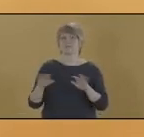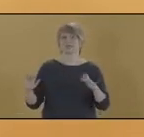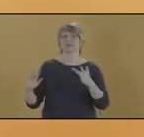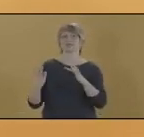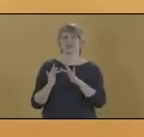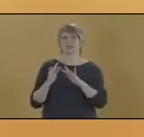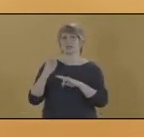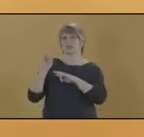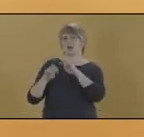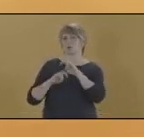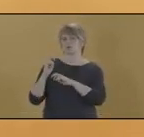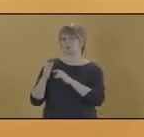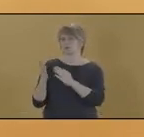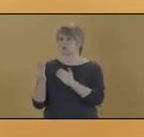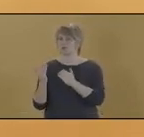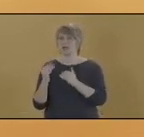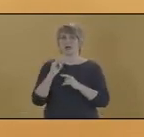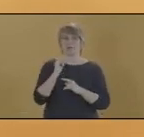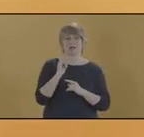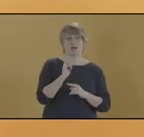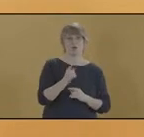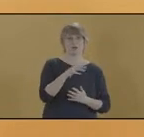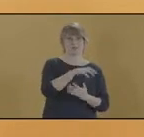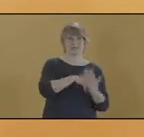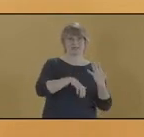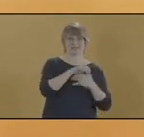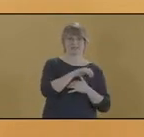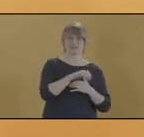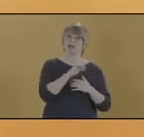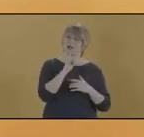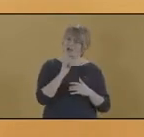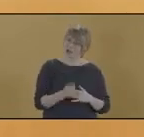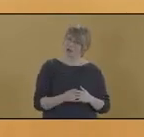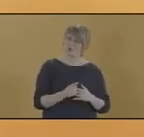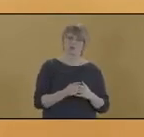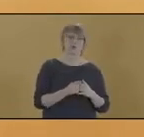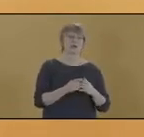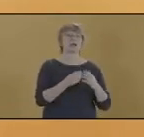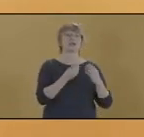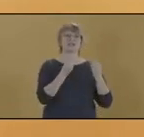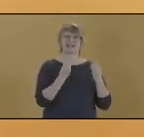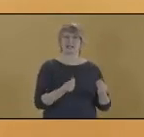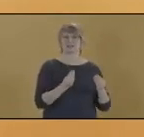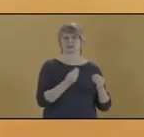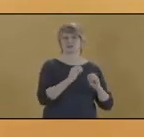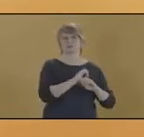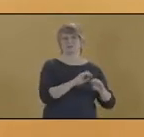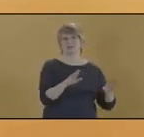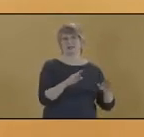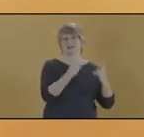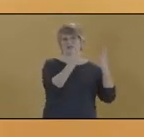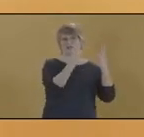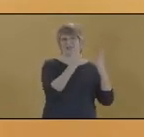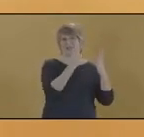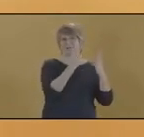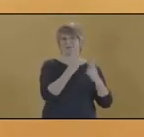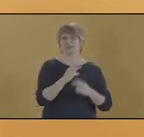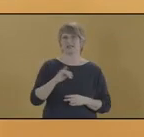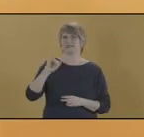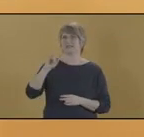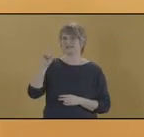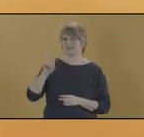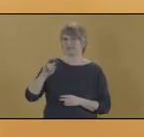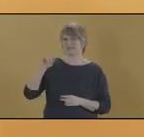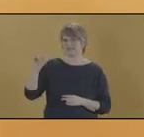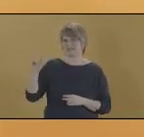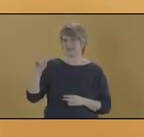zum anderen muss man sagen, dass gerade in Krisen auch die klassischen Medien wichtig sind. Es gibt eine Untersuchung vom IZI